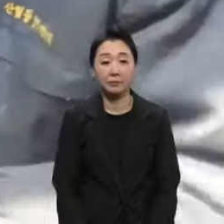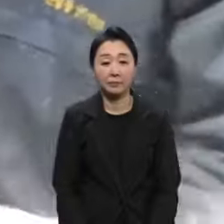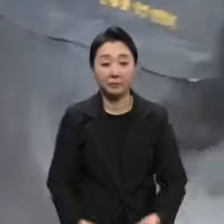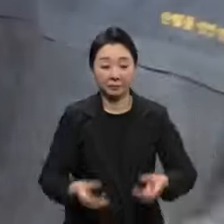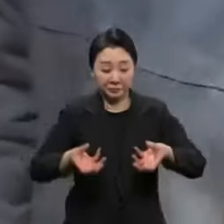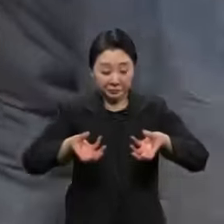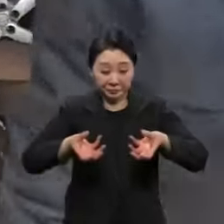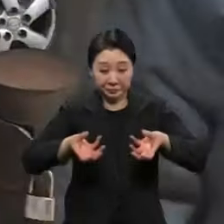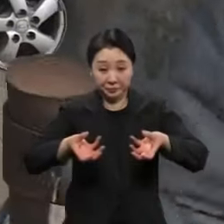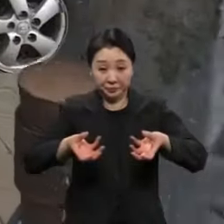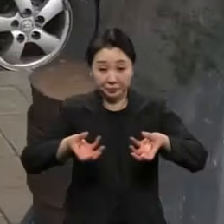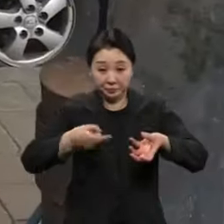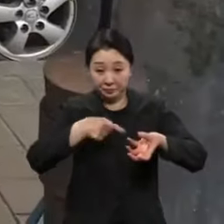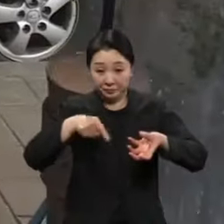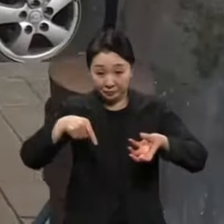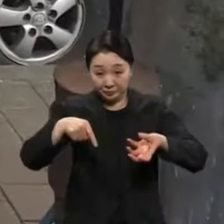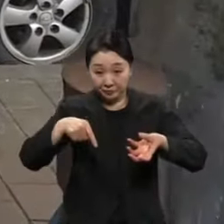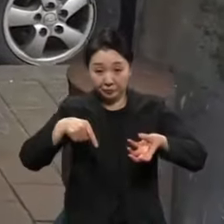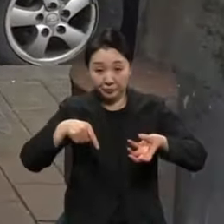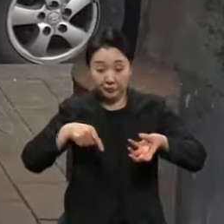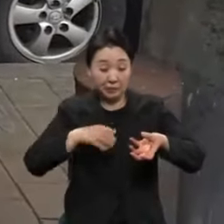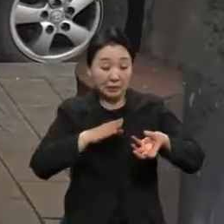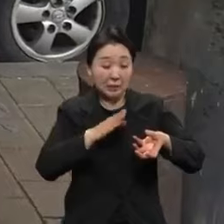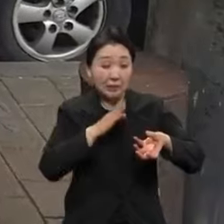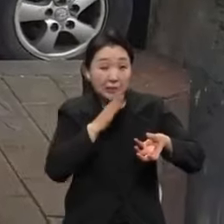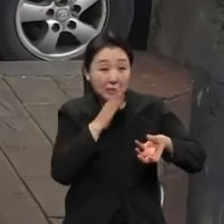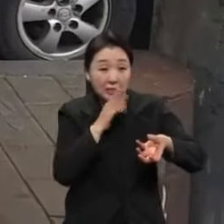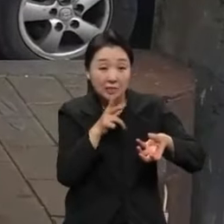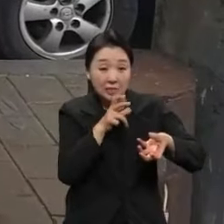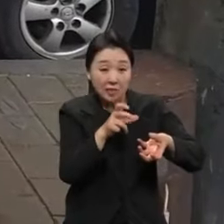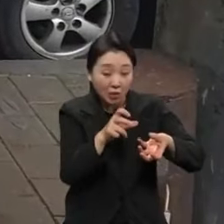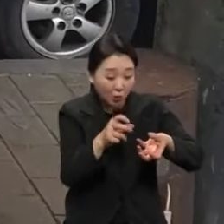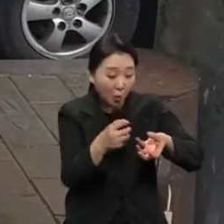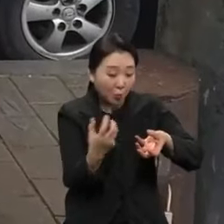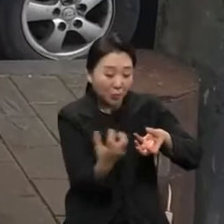이렇게 내부를 살펴봤더니 진짜 골프공은